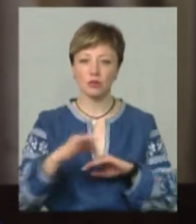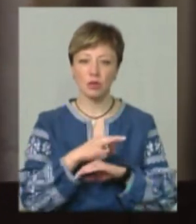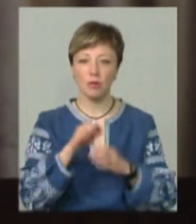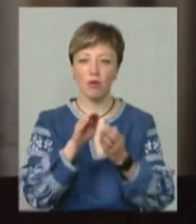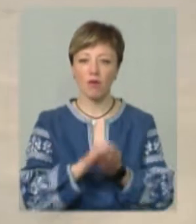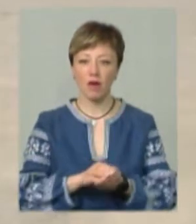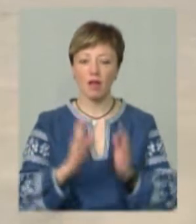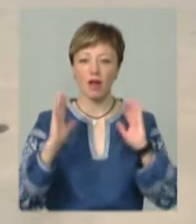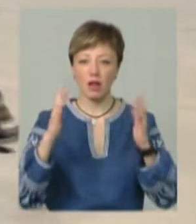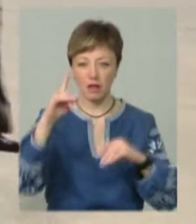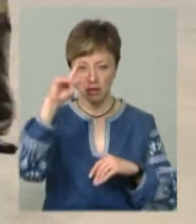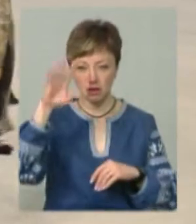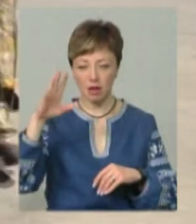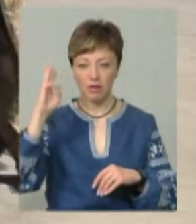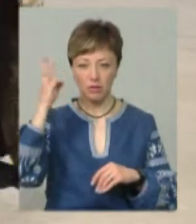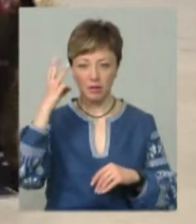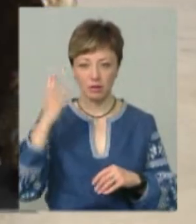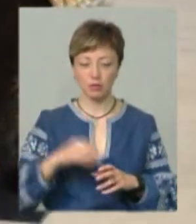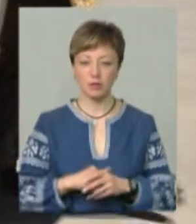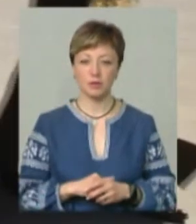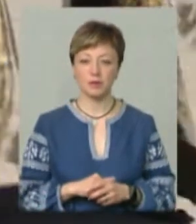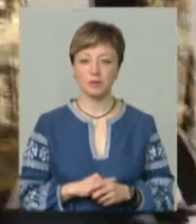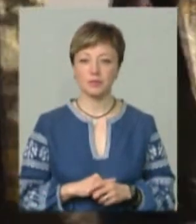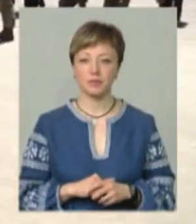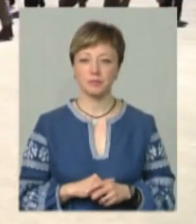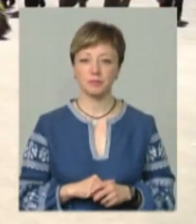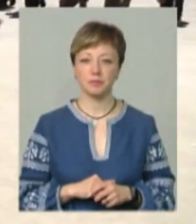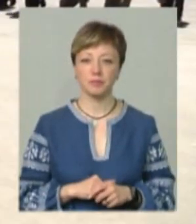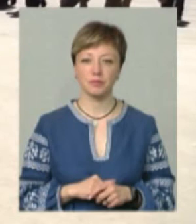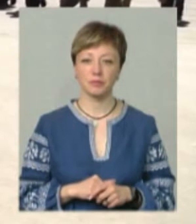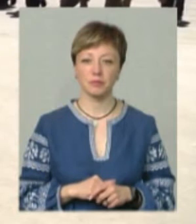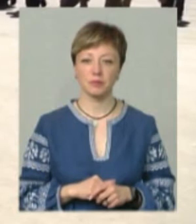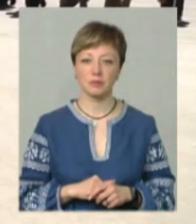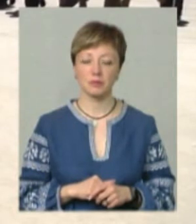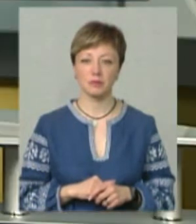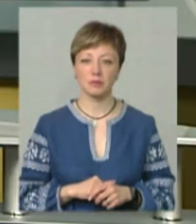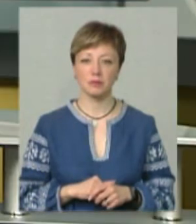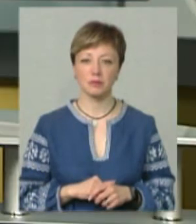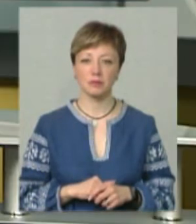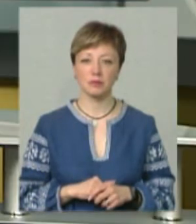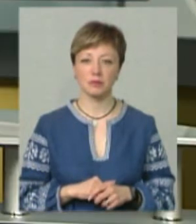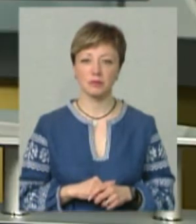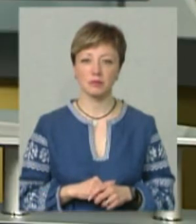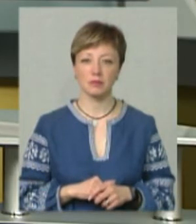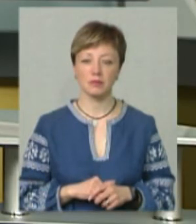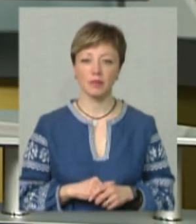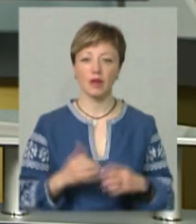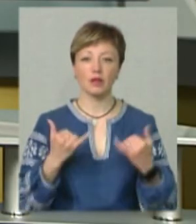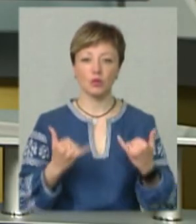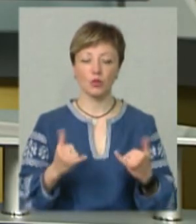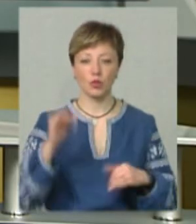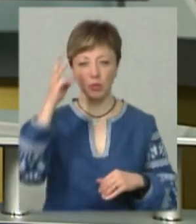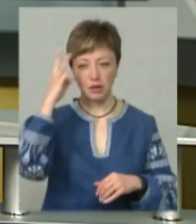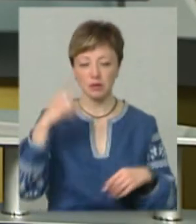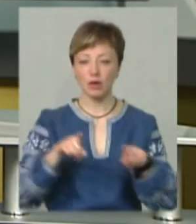Поховали героя на Алеї Слави в обласному центрі. Наталя Сідова, Іван Мовчан. Новини на Суспільному. Хмельницький. Сьогодні у